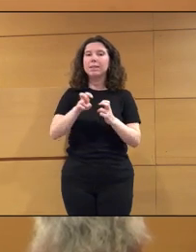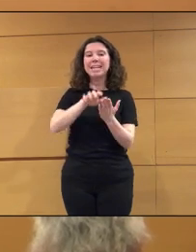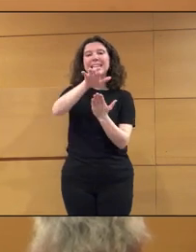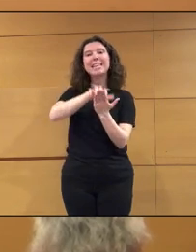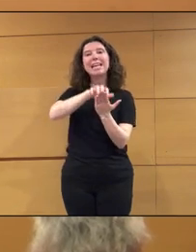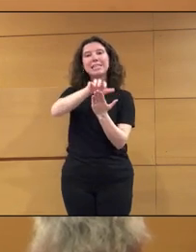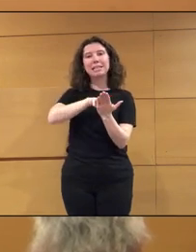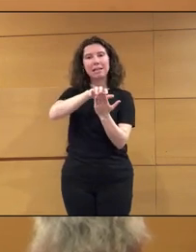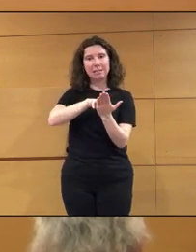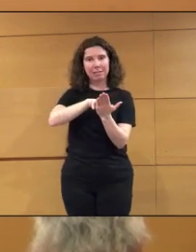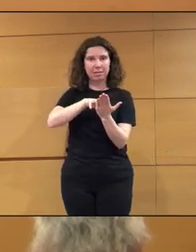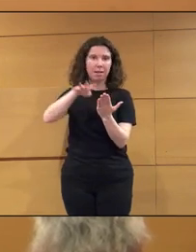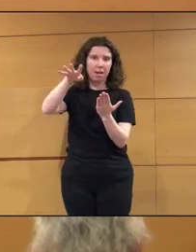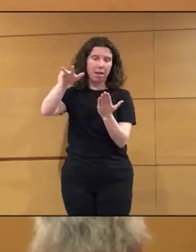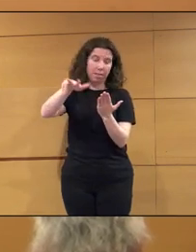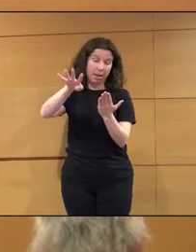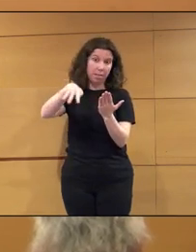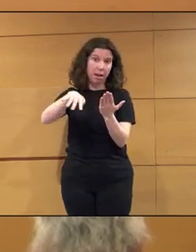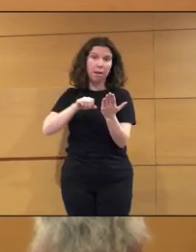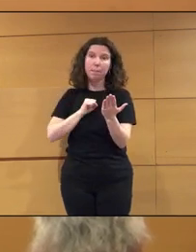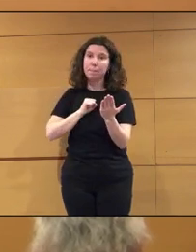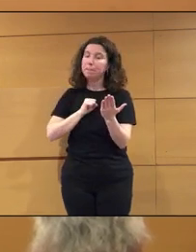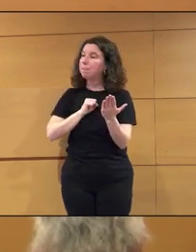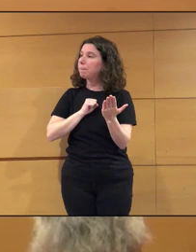català. Va ser una...